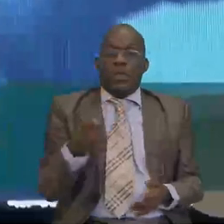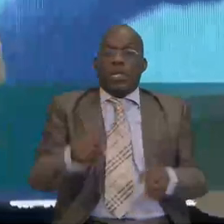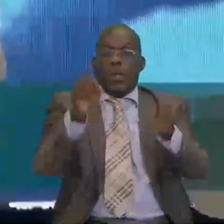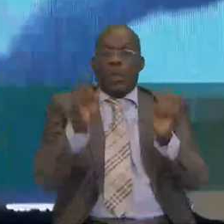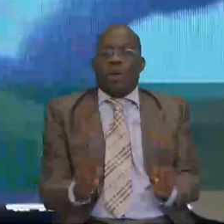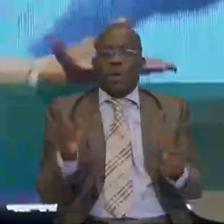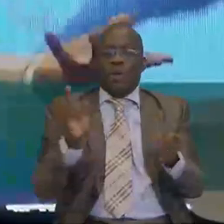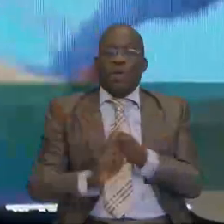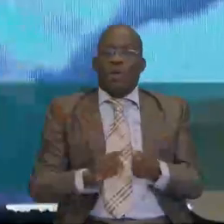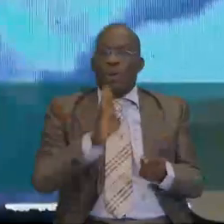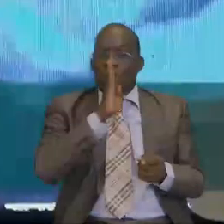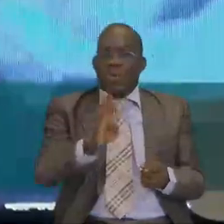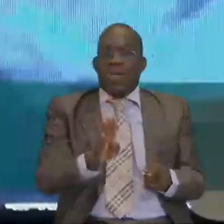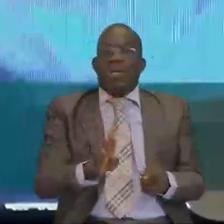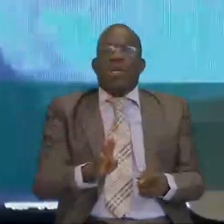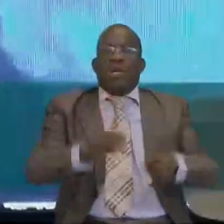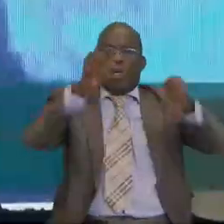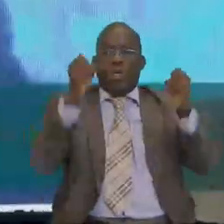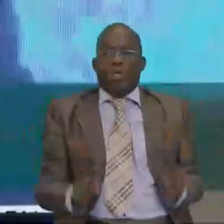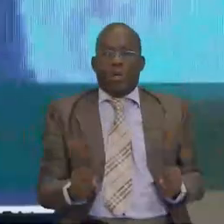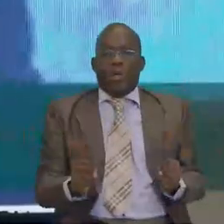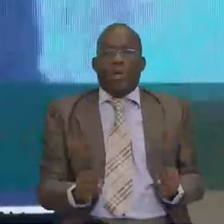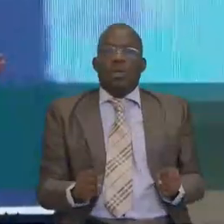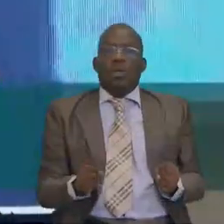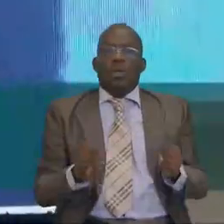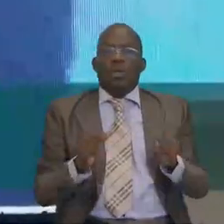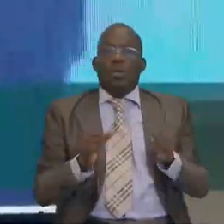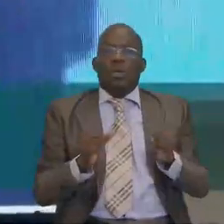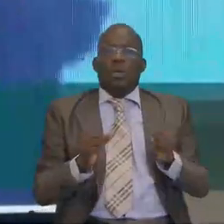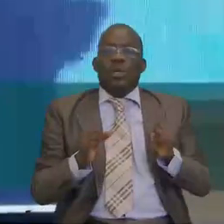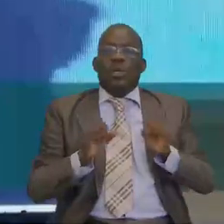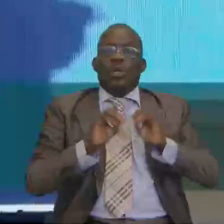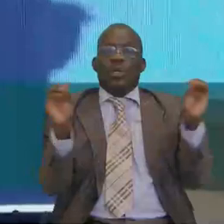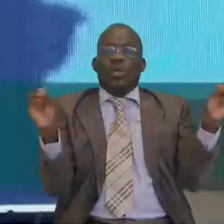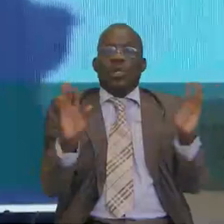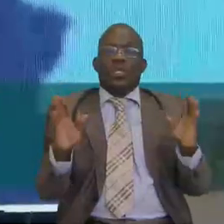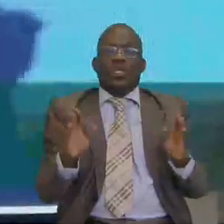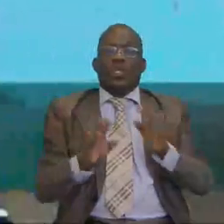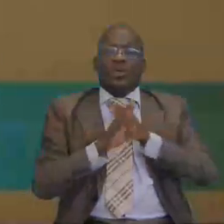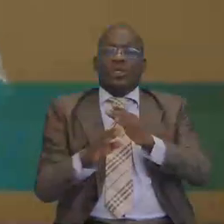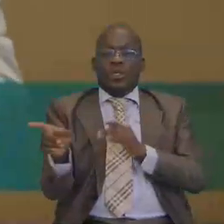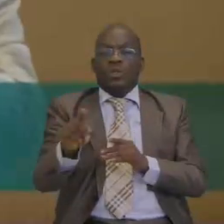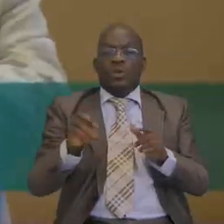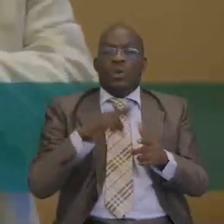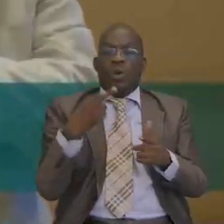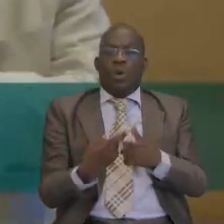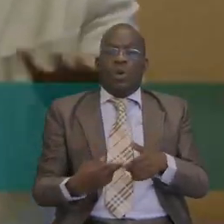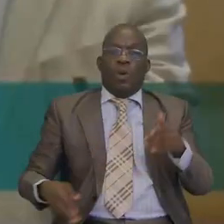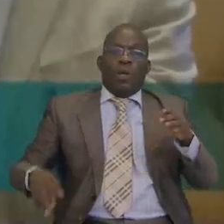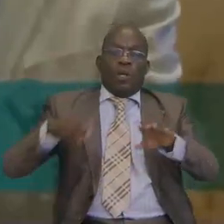droiture. La puissance pour avoir l'énergie sans que rien ne vous résiste ou ne vous